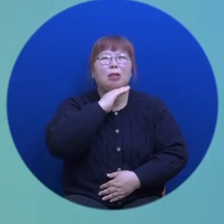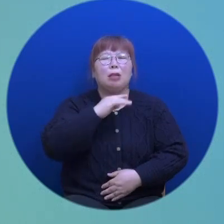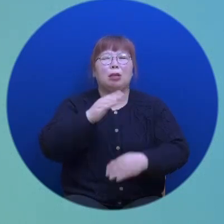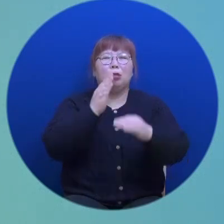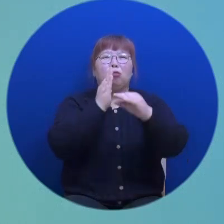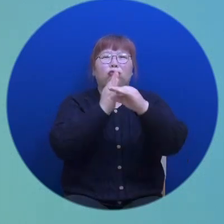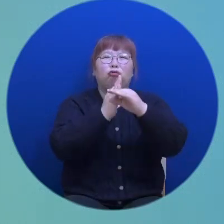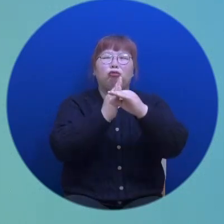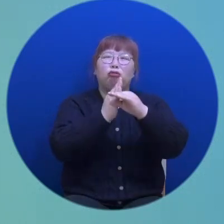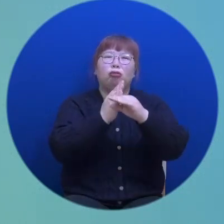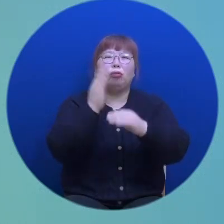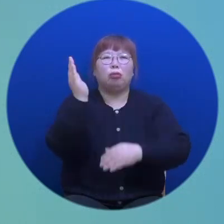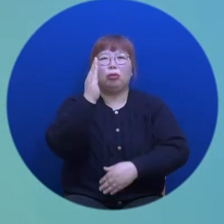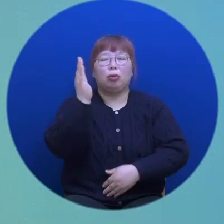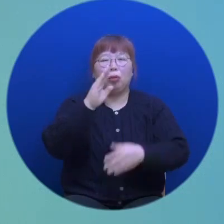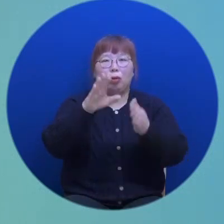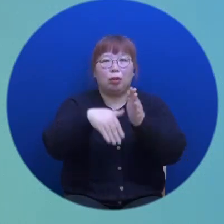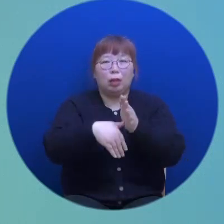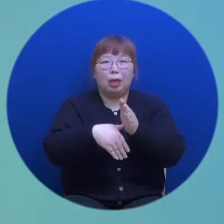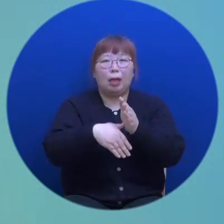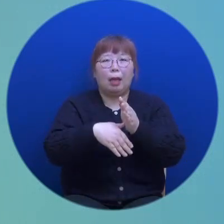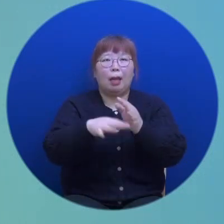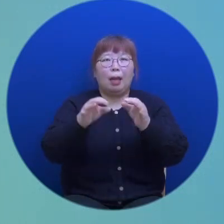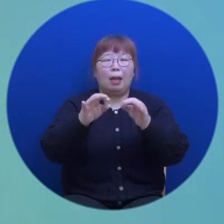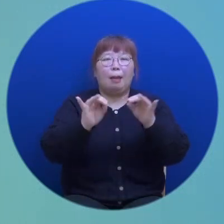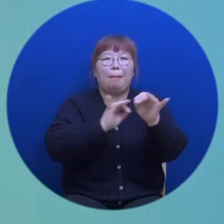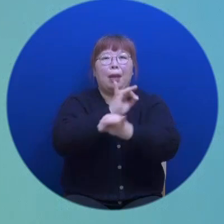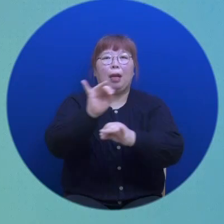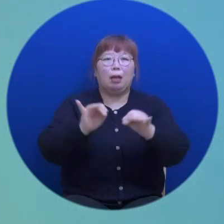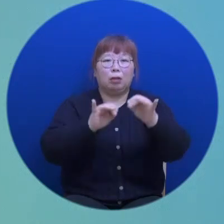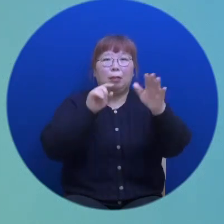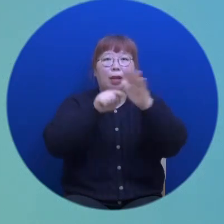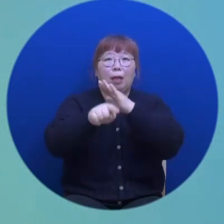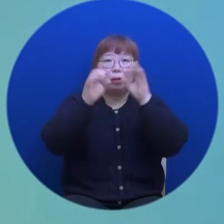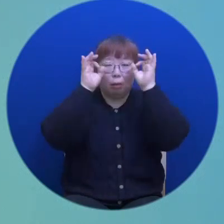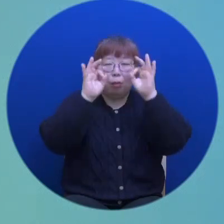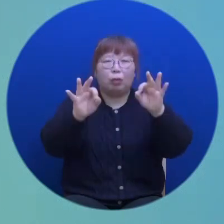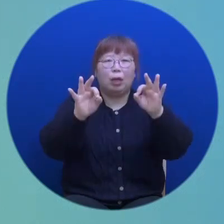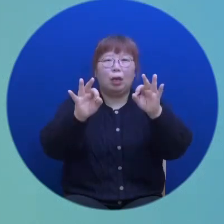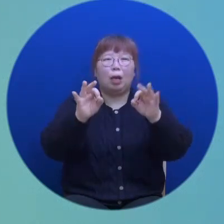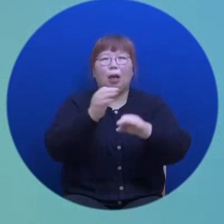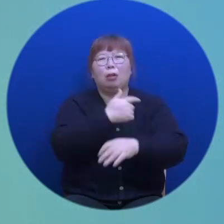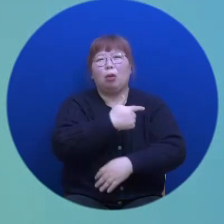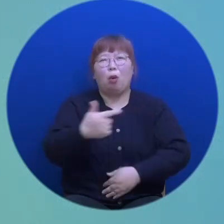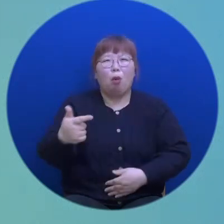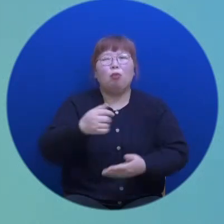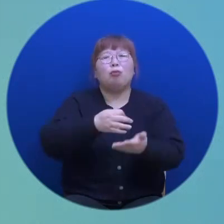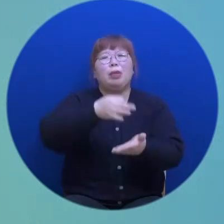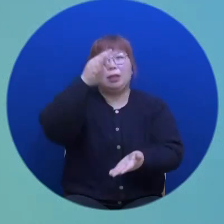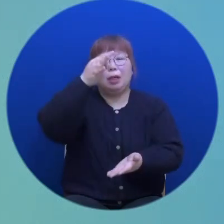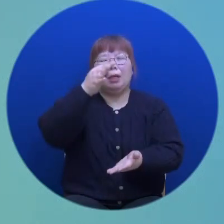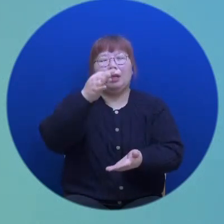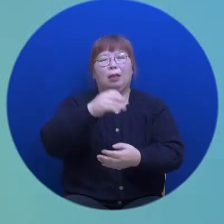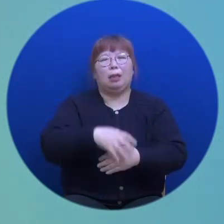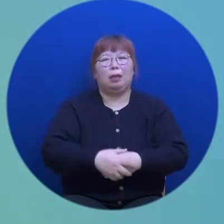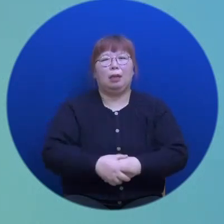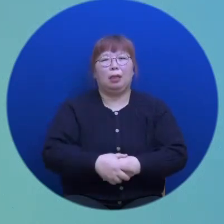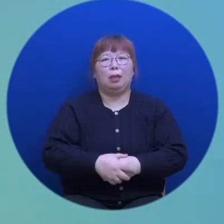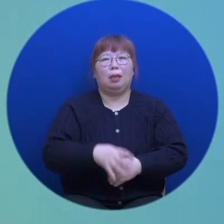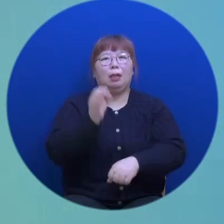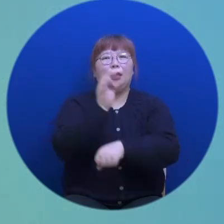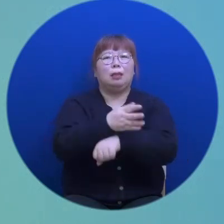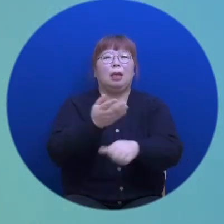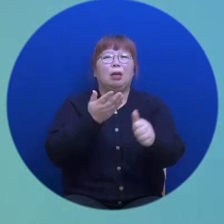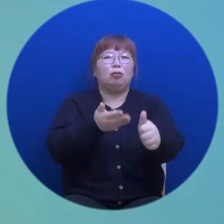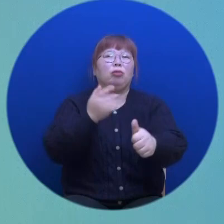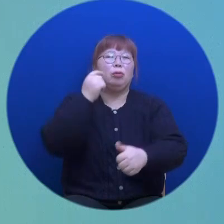했는데 백화점에 가서 봤더니 너무 비싸더라고요. 거의 한 달 월급 수준이에요. 그래서 제가 못